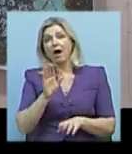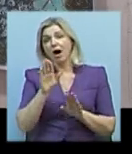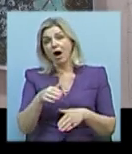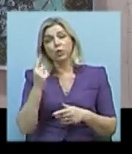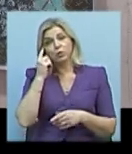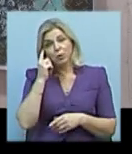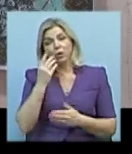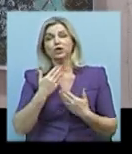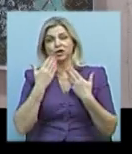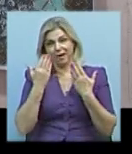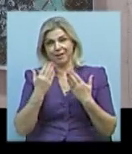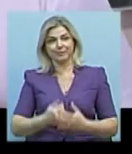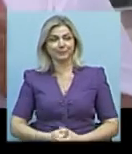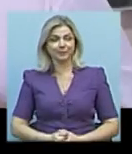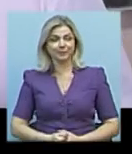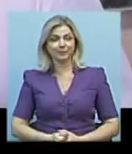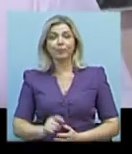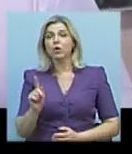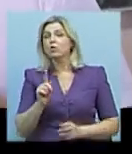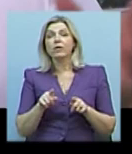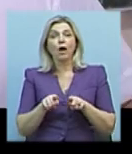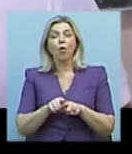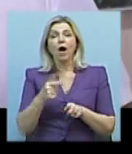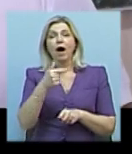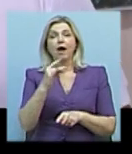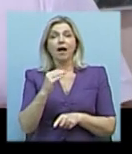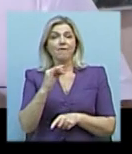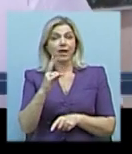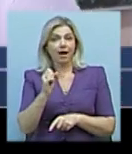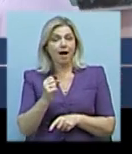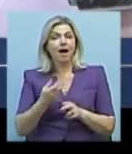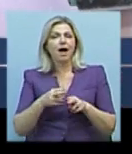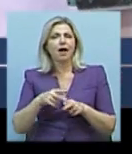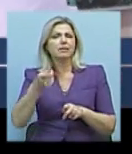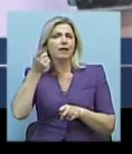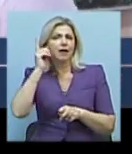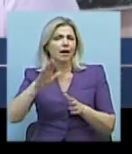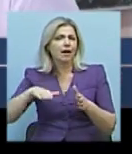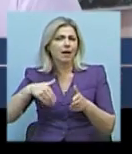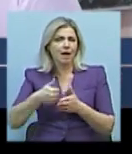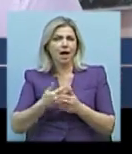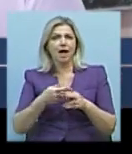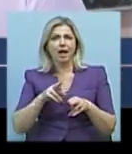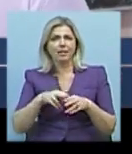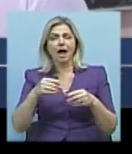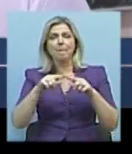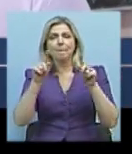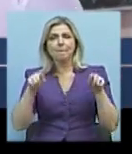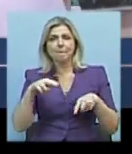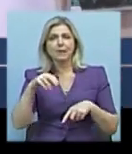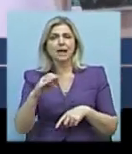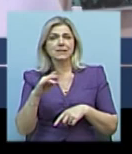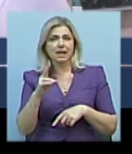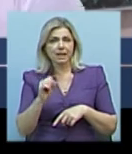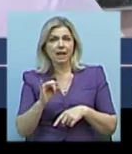читає. Що таке графіка? Вся графіка споконвіків – це мідні пластини, їх там шкрябують, травлять